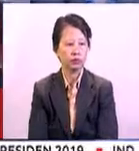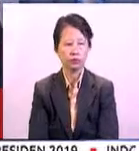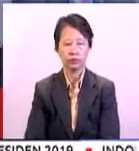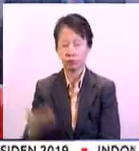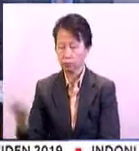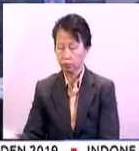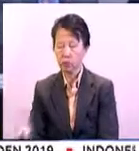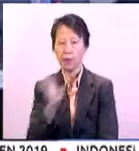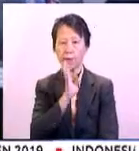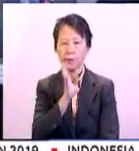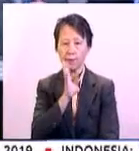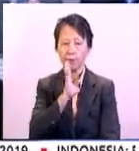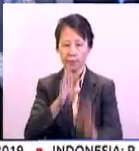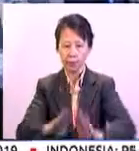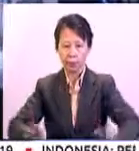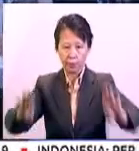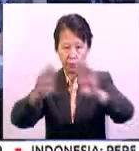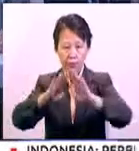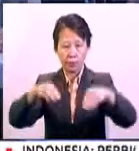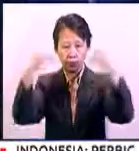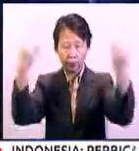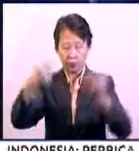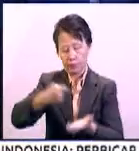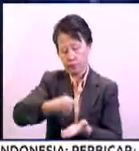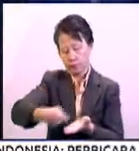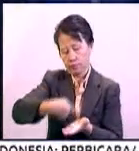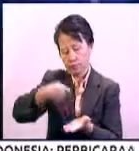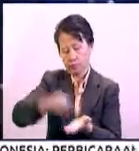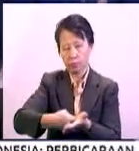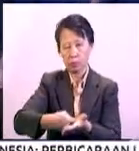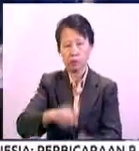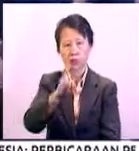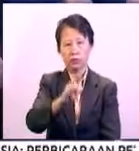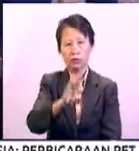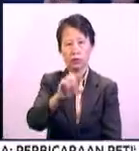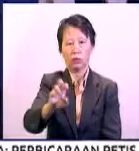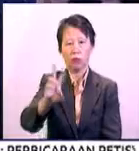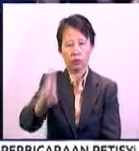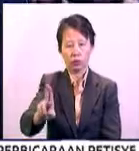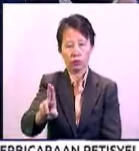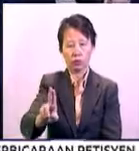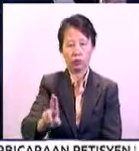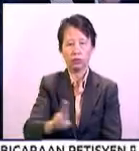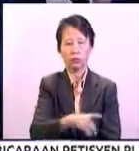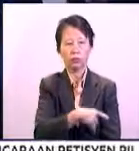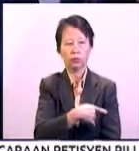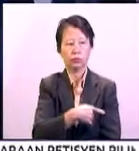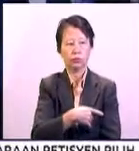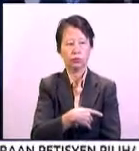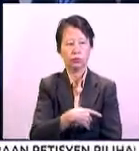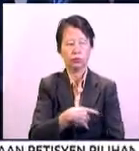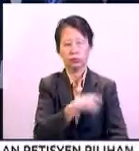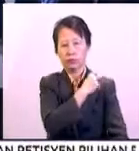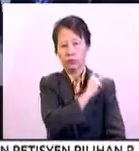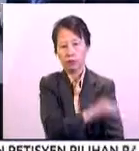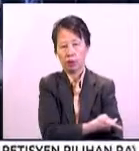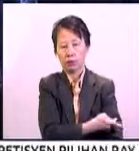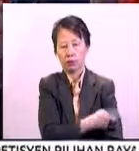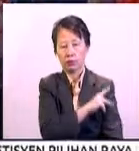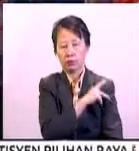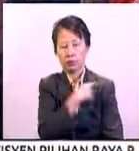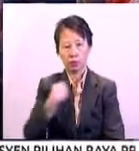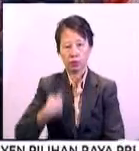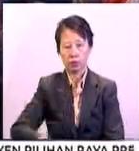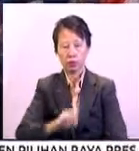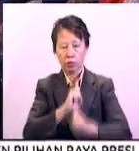Beliau bercakap kepada pemberita pada majlis menandatangani perjanjian persefahaman MOU antara Paragon Pinnacle dan Power China sebagai